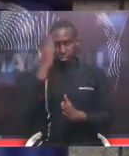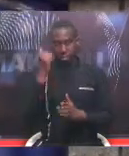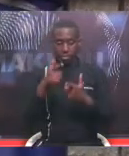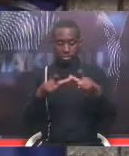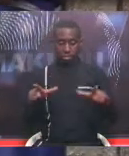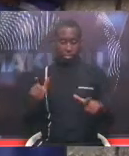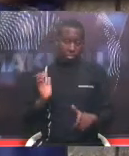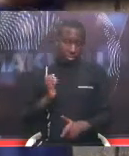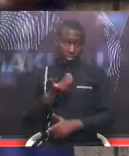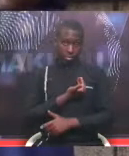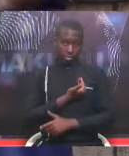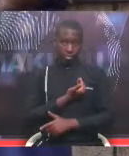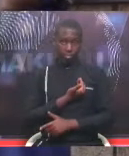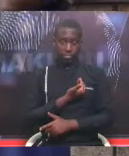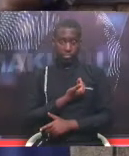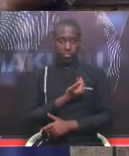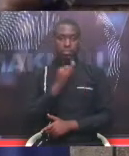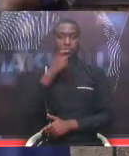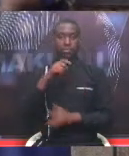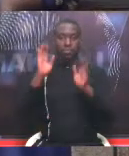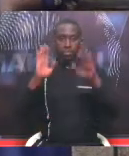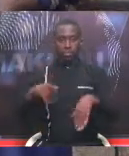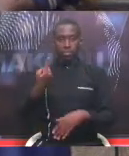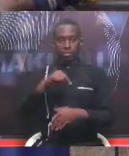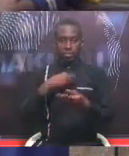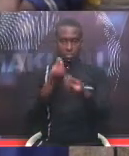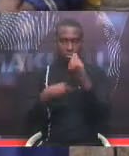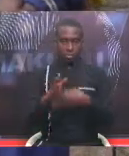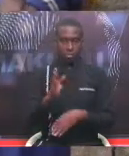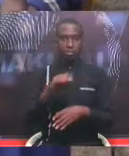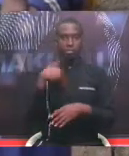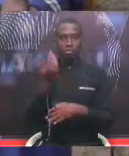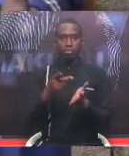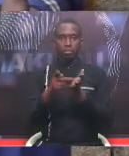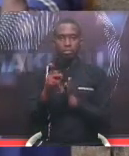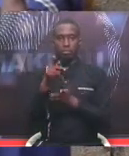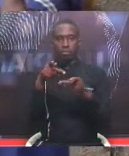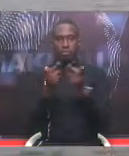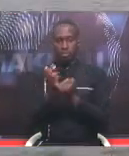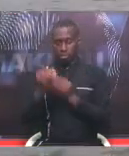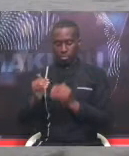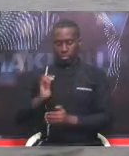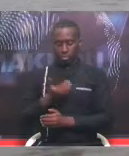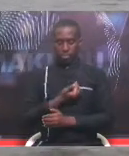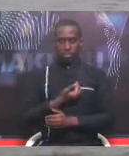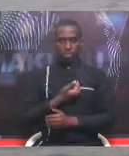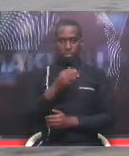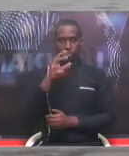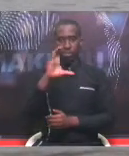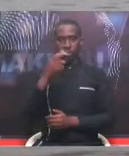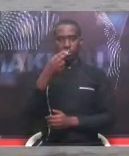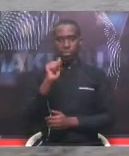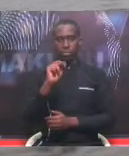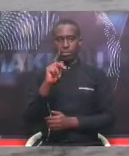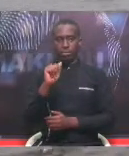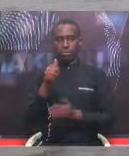ari ubwacu bakagombye kutureka tukagurisha tukaza kugura hano hatwegereye. Uwanyirigira Marie Chantal uyobora